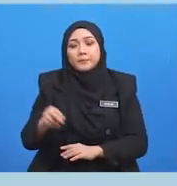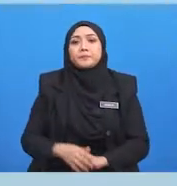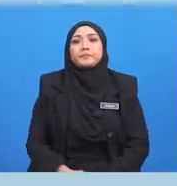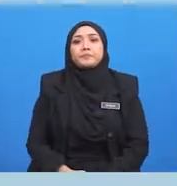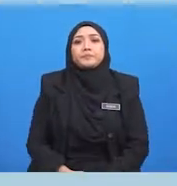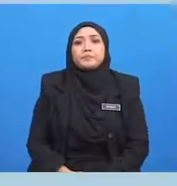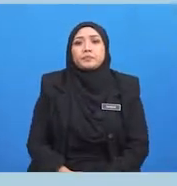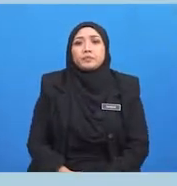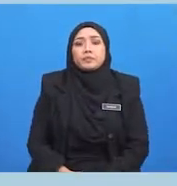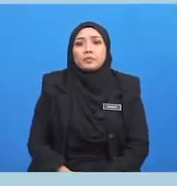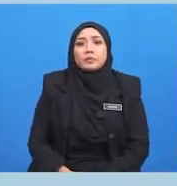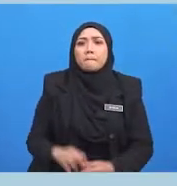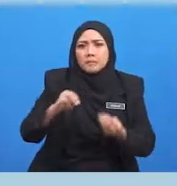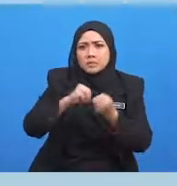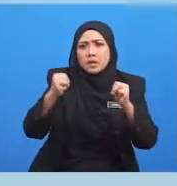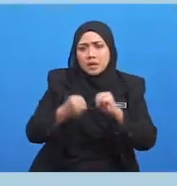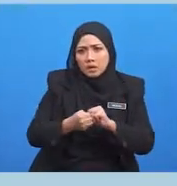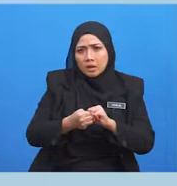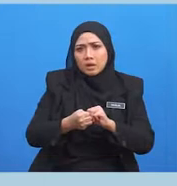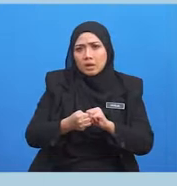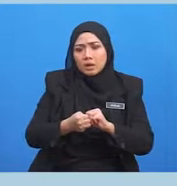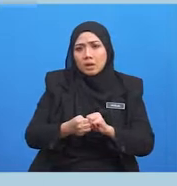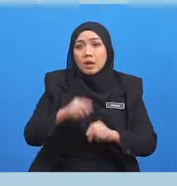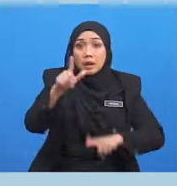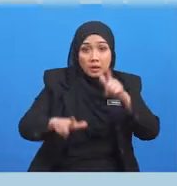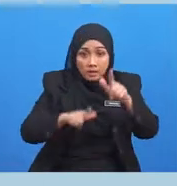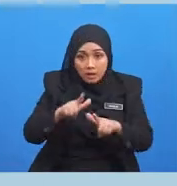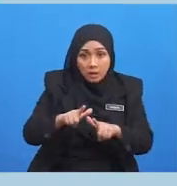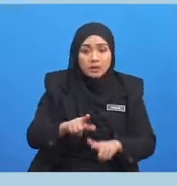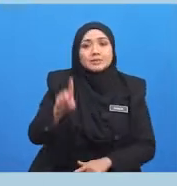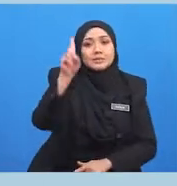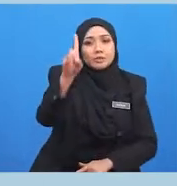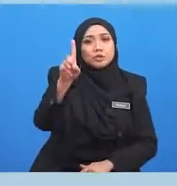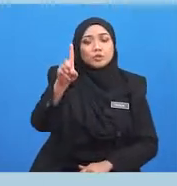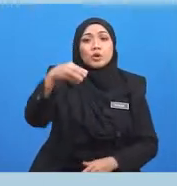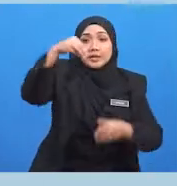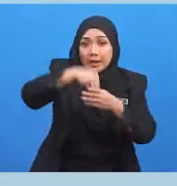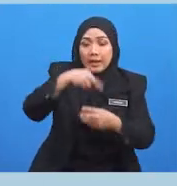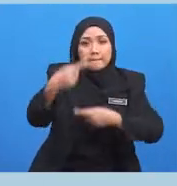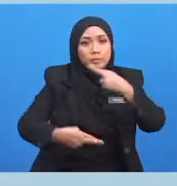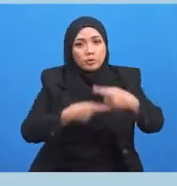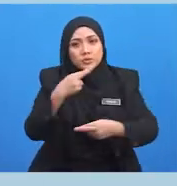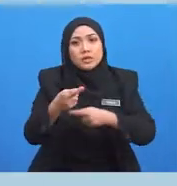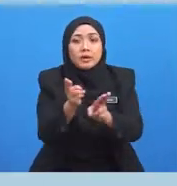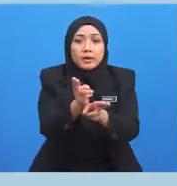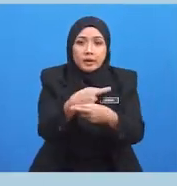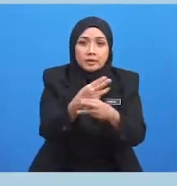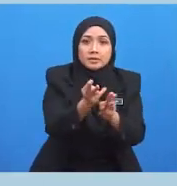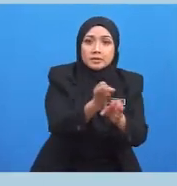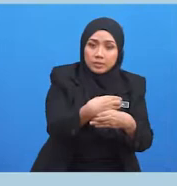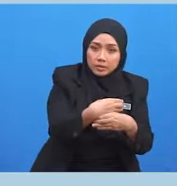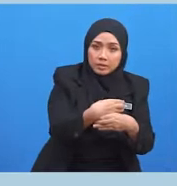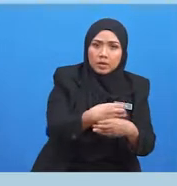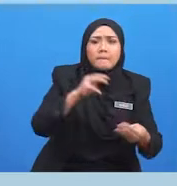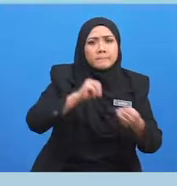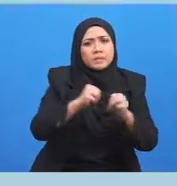Penyataan masalah merupakan langkah pertama dalam proses mereka cipta. Masalah yang